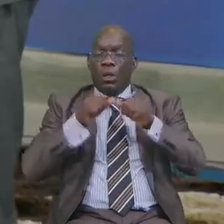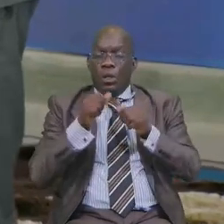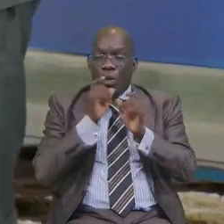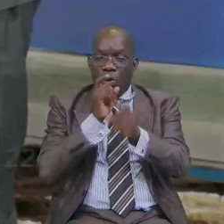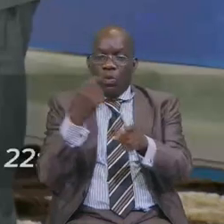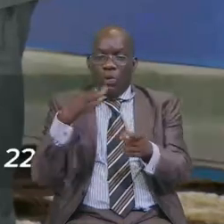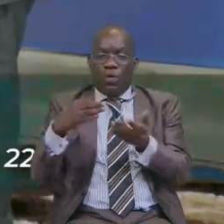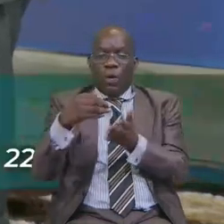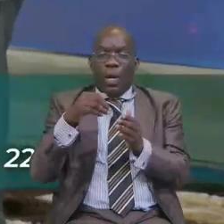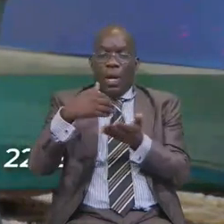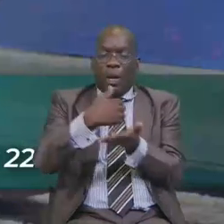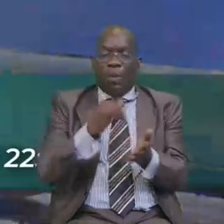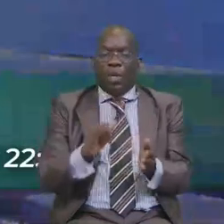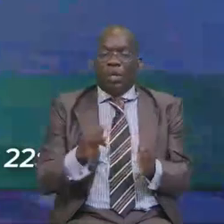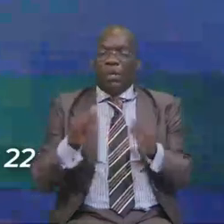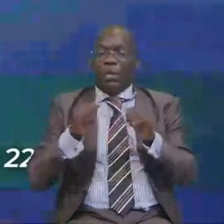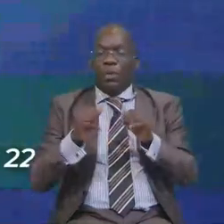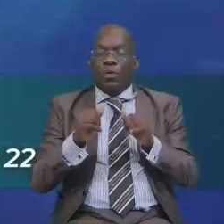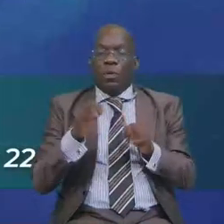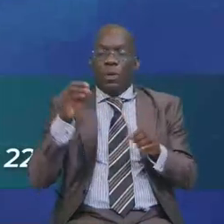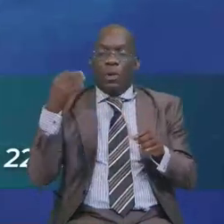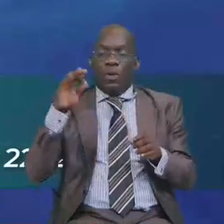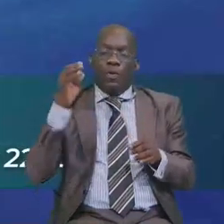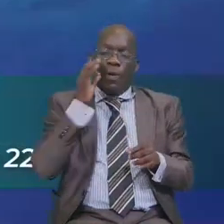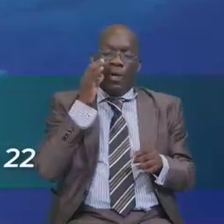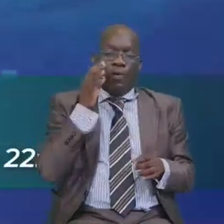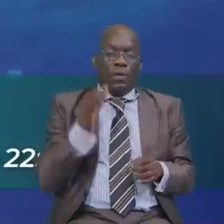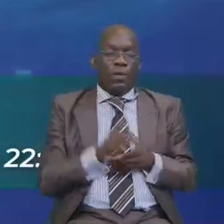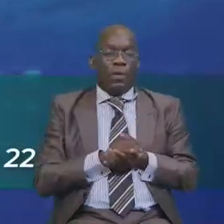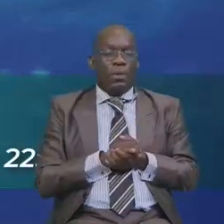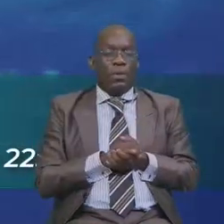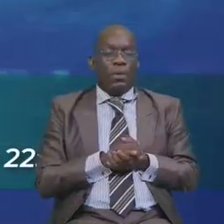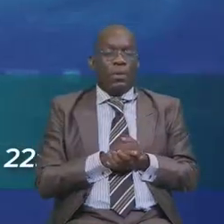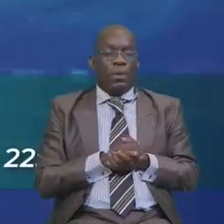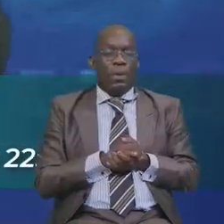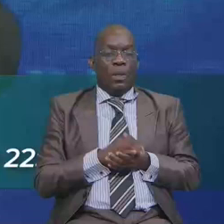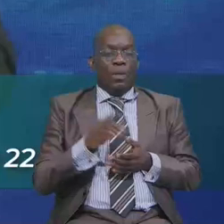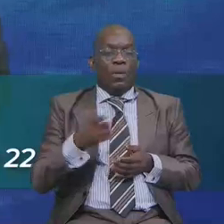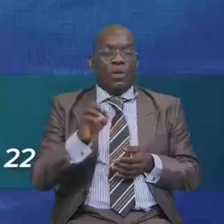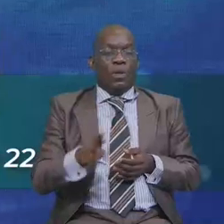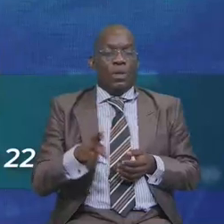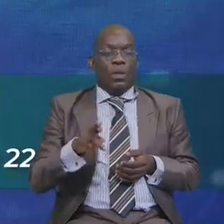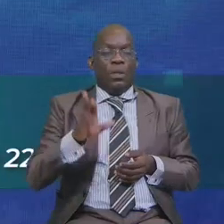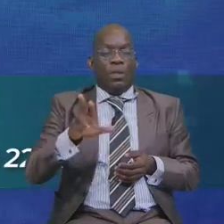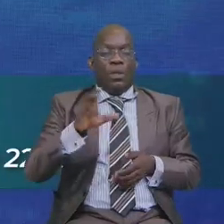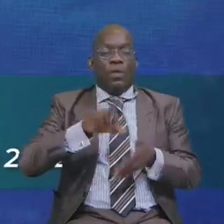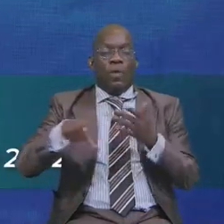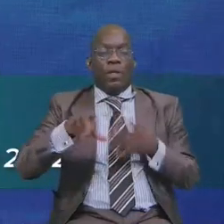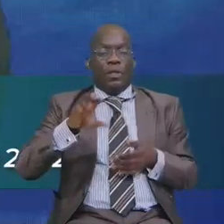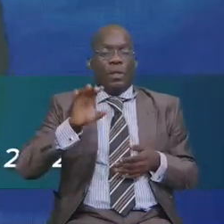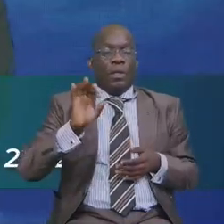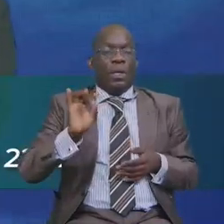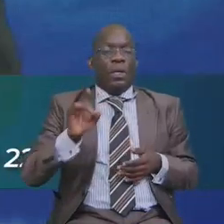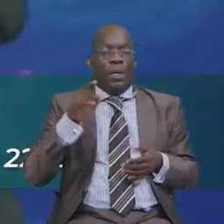En 1 Corinthiens 3, 8. 1 Corinthiens 3, 8. Celui qui plante et celui qui arrose